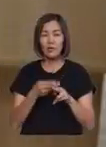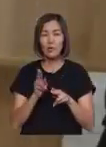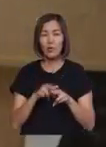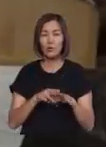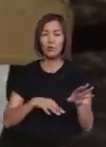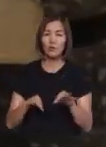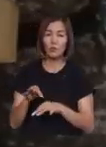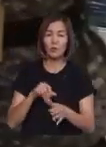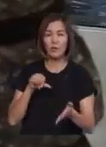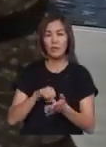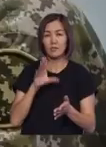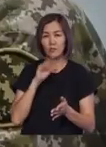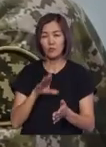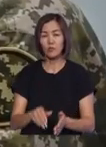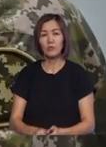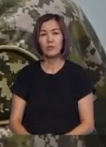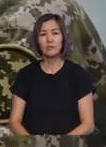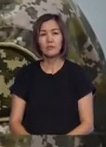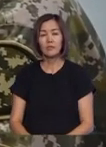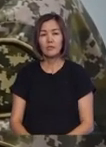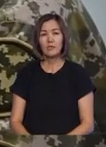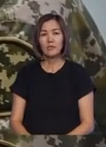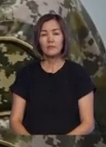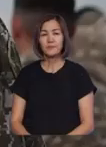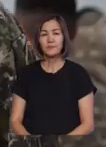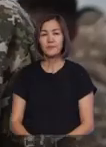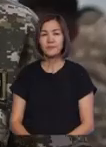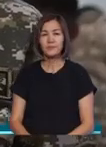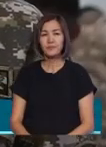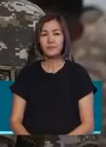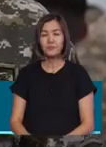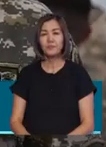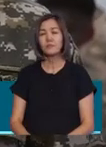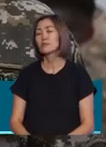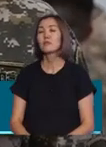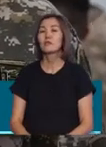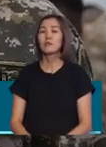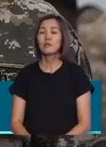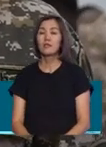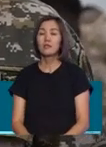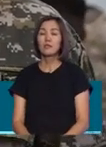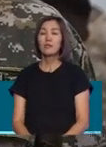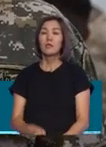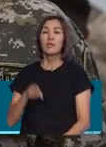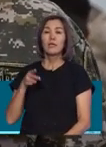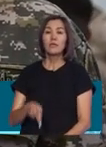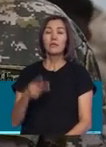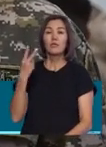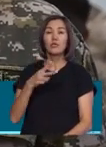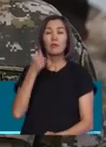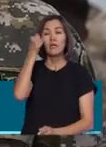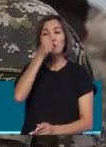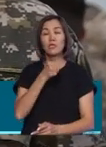жобаның игілігін көрді. Согласно меморандума декабря 2022 года 2022